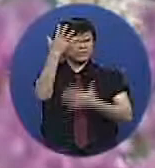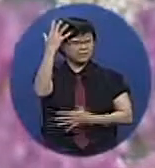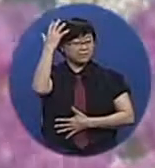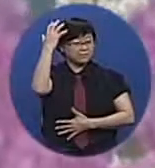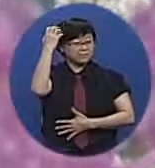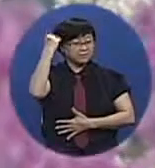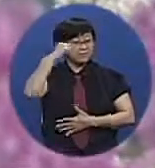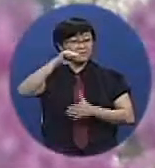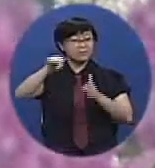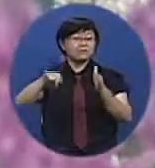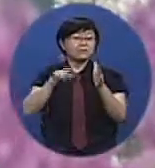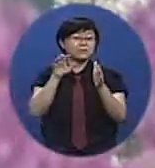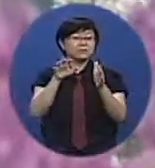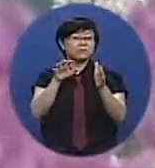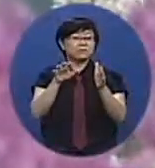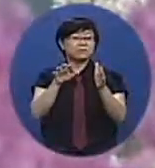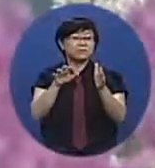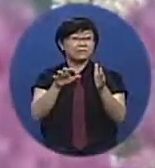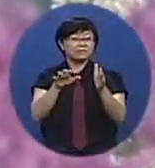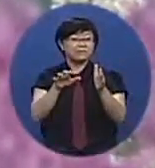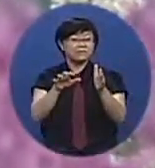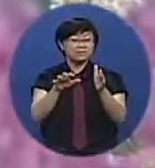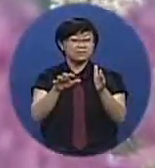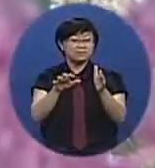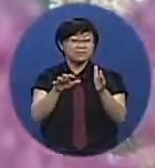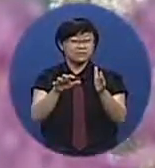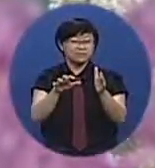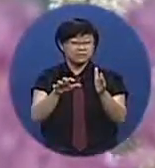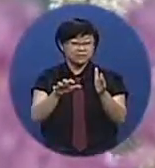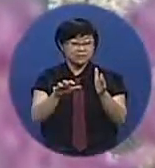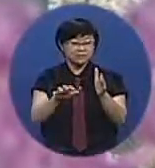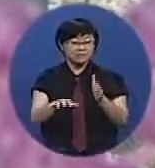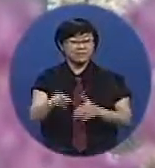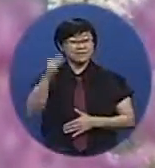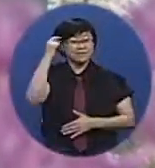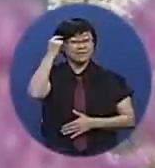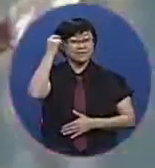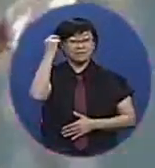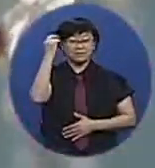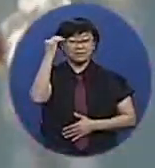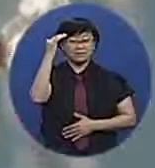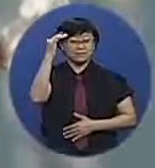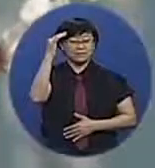기미한 기억 속에서도